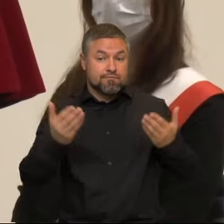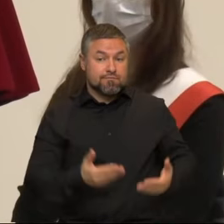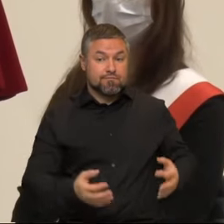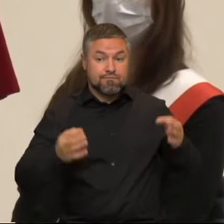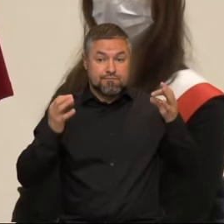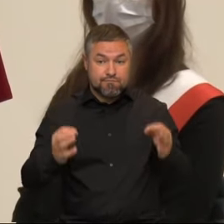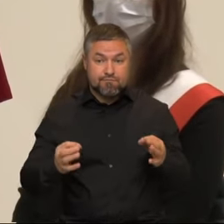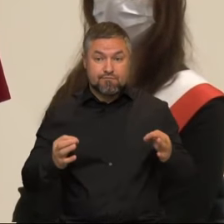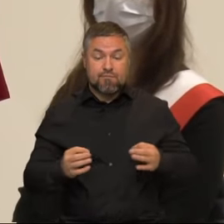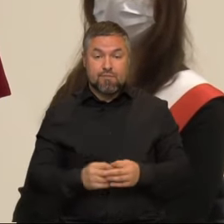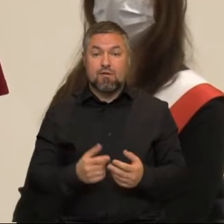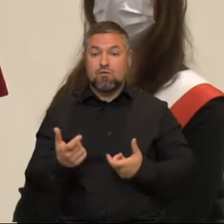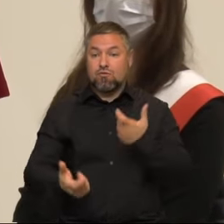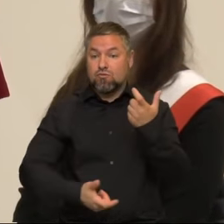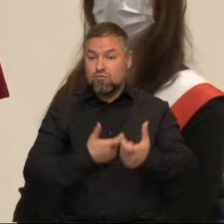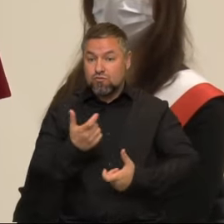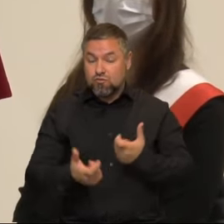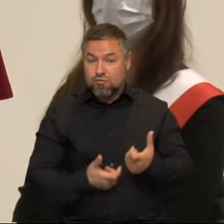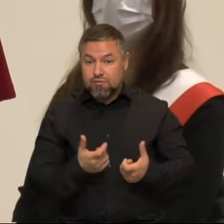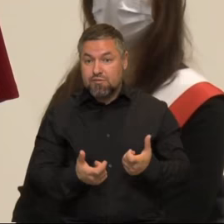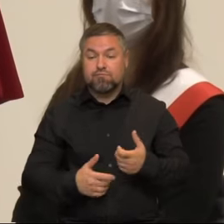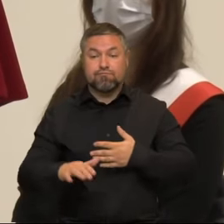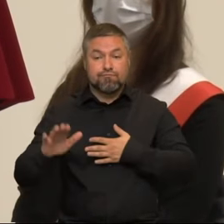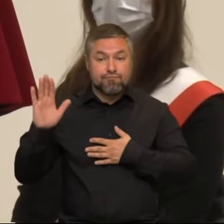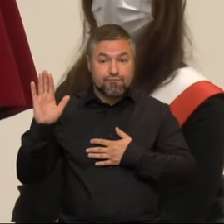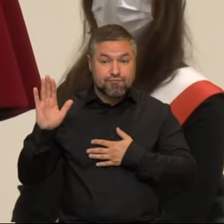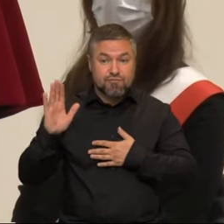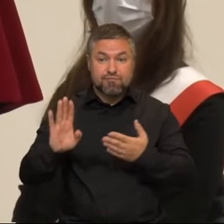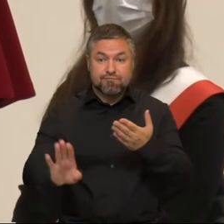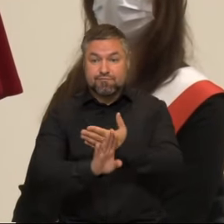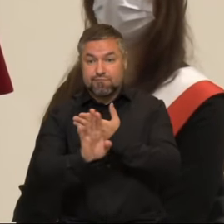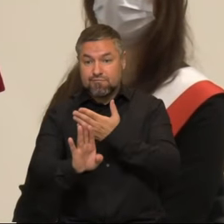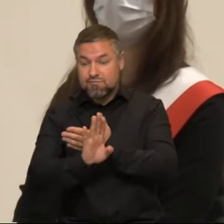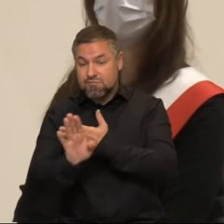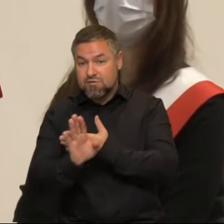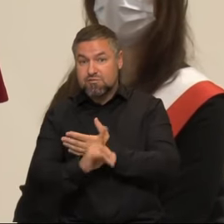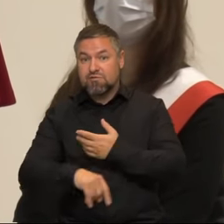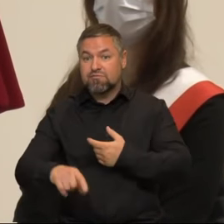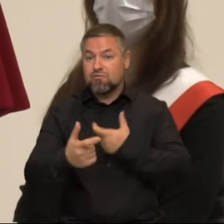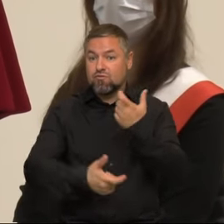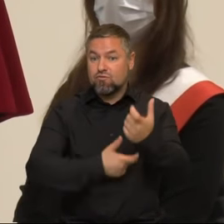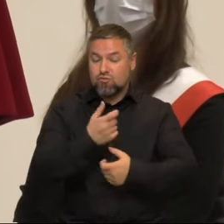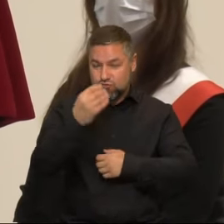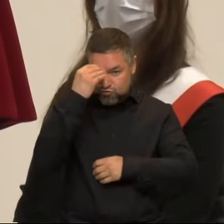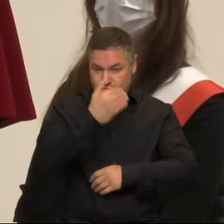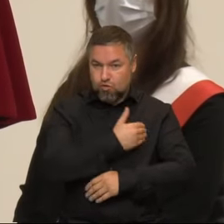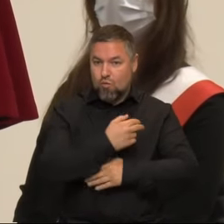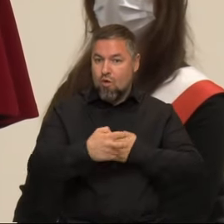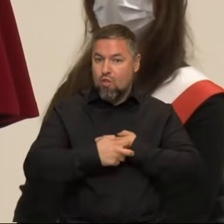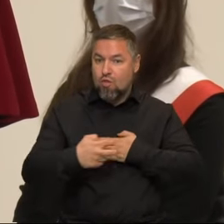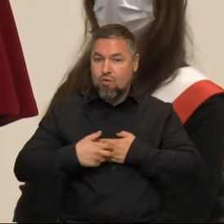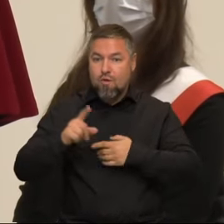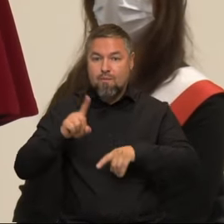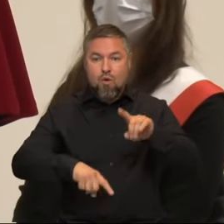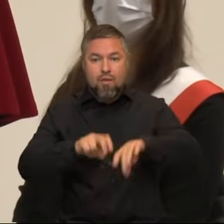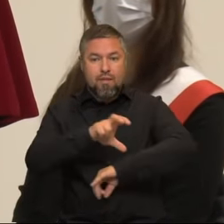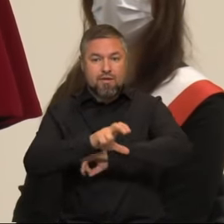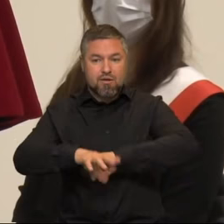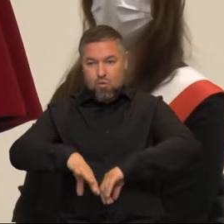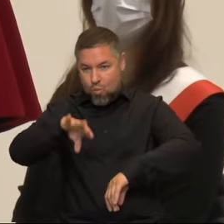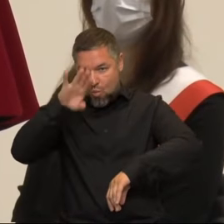teraz do uroczystej immatrykulacji przedstawicieli interdyscyplinarnej szkoły doktorskiej Politechniki